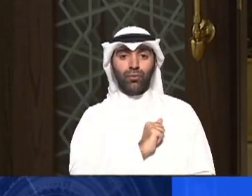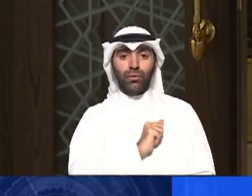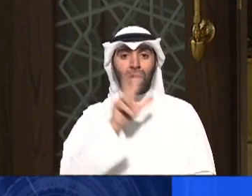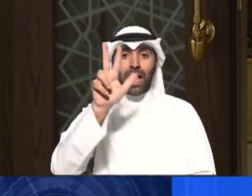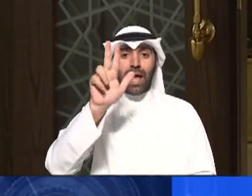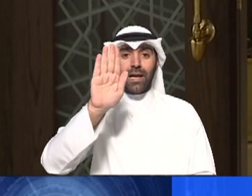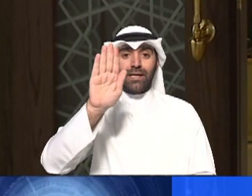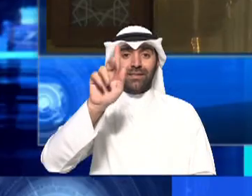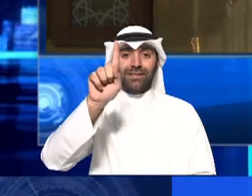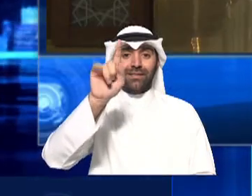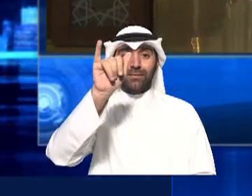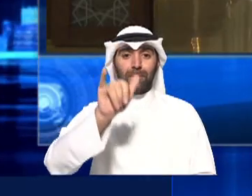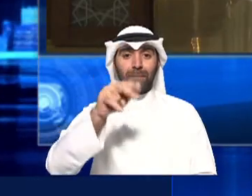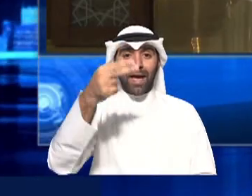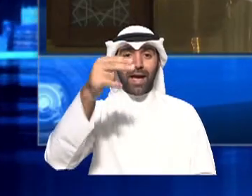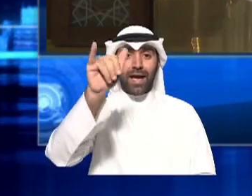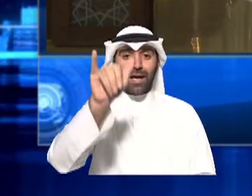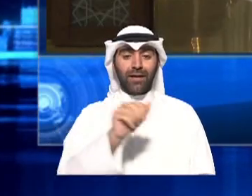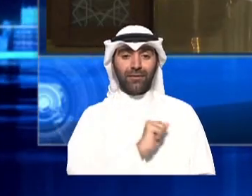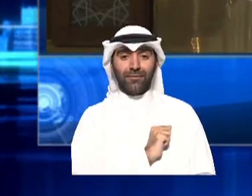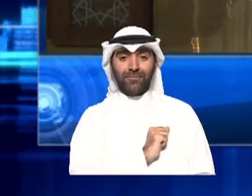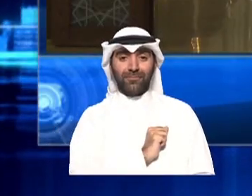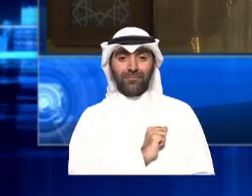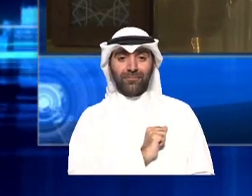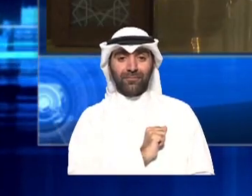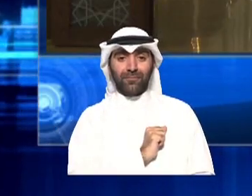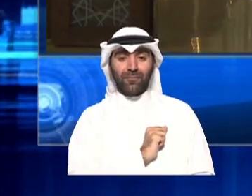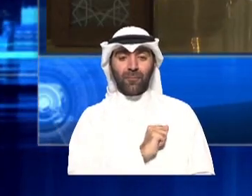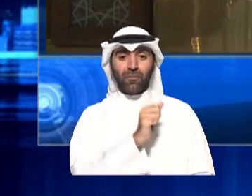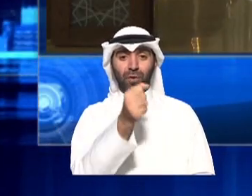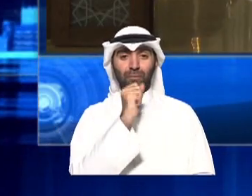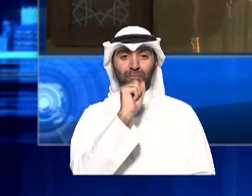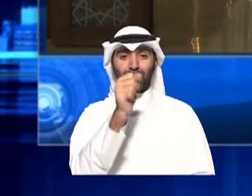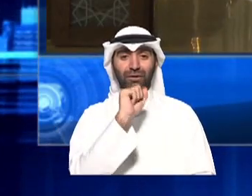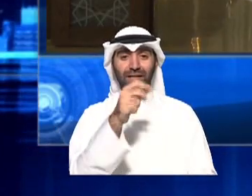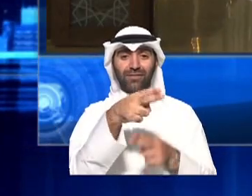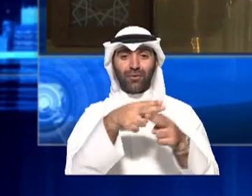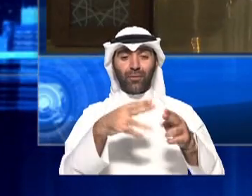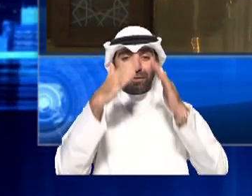مراسل تلفزيون دولة الكويت الزميل نواف الشراكي، شكرا جزيلا لك.